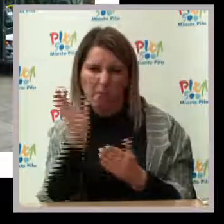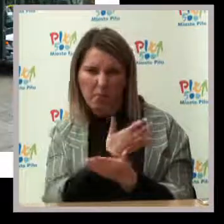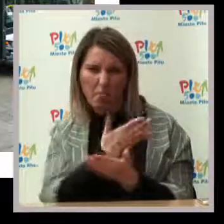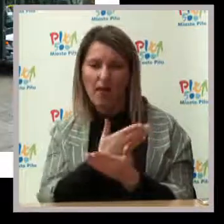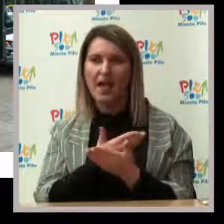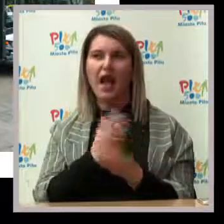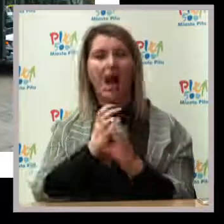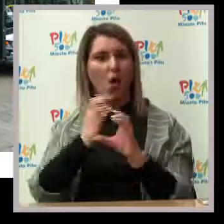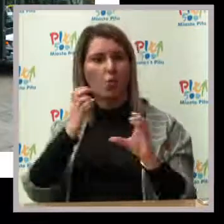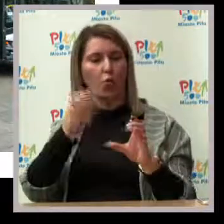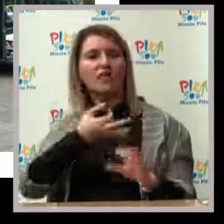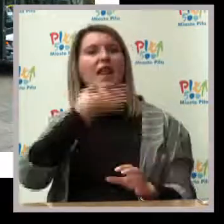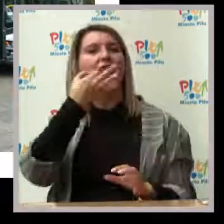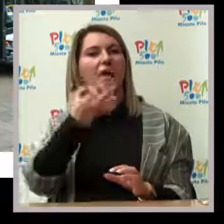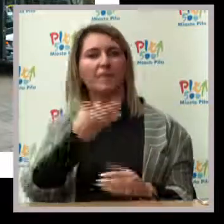hybrydowych